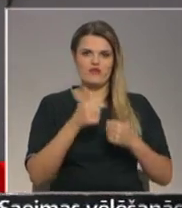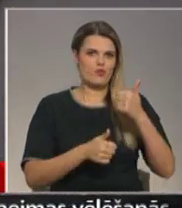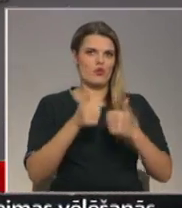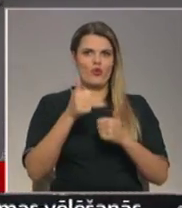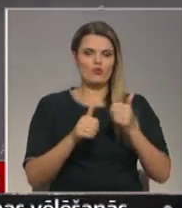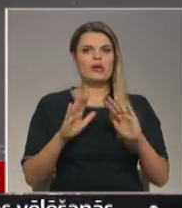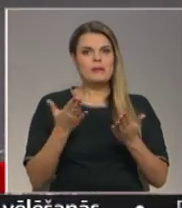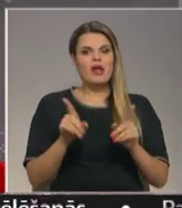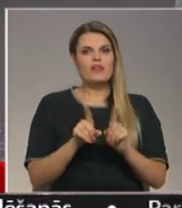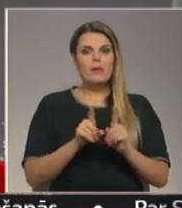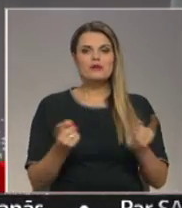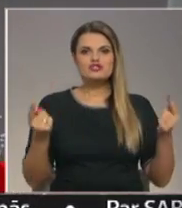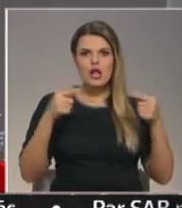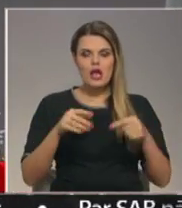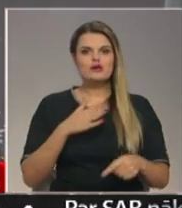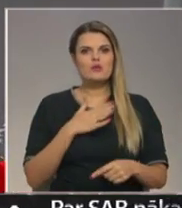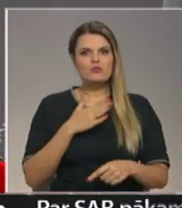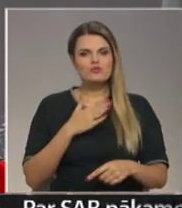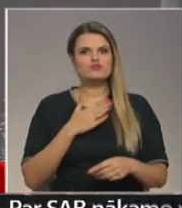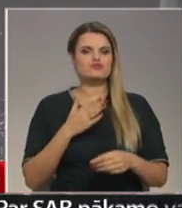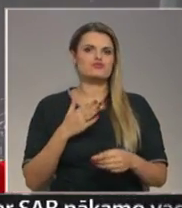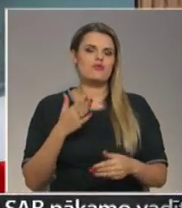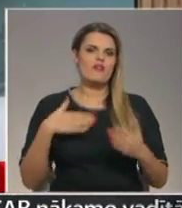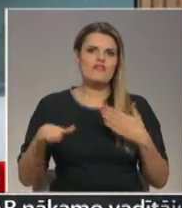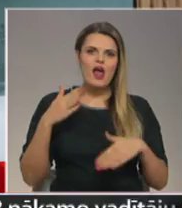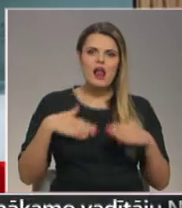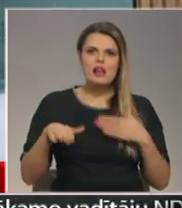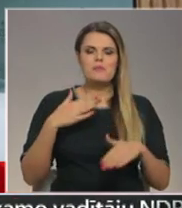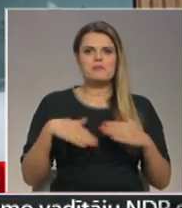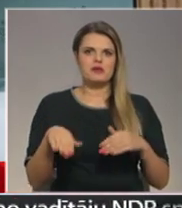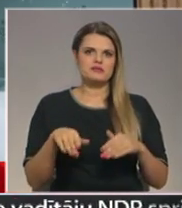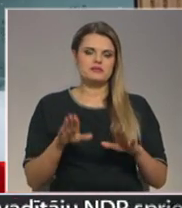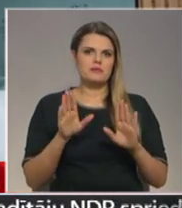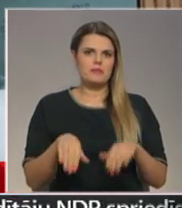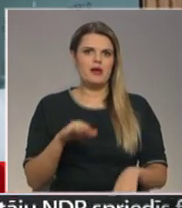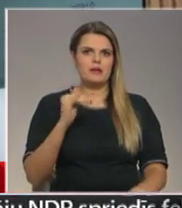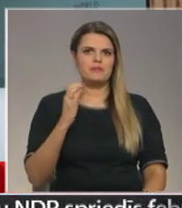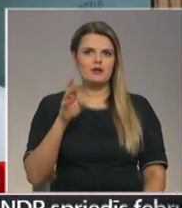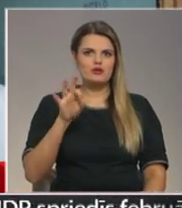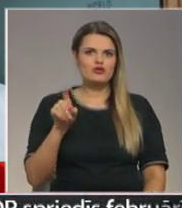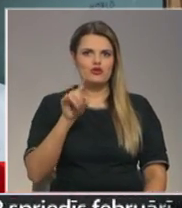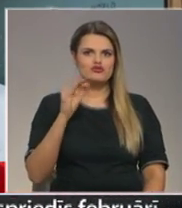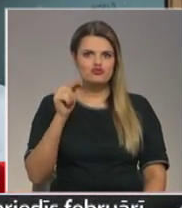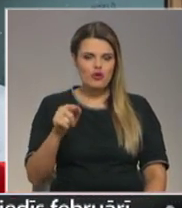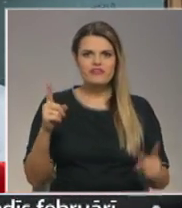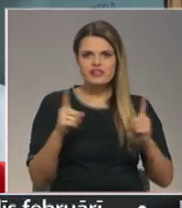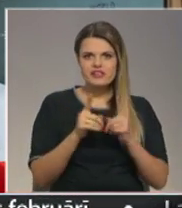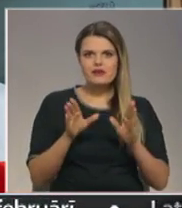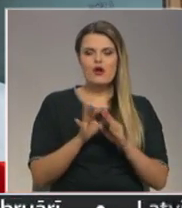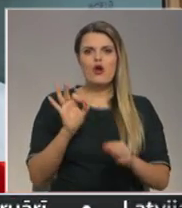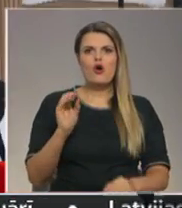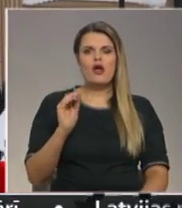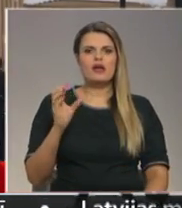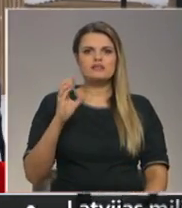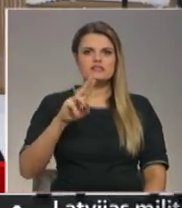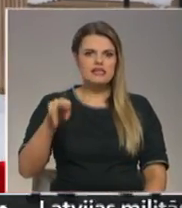laikā, protams, šīs mūsu iniciatīvas par to pašu arī Microsoft tikšanās ar OECD